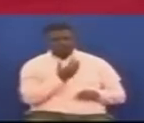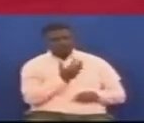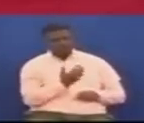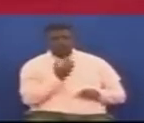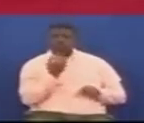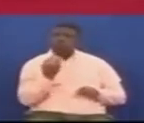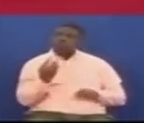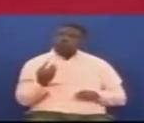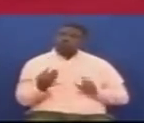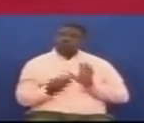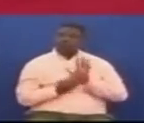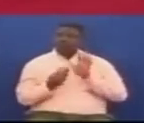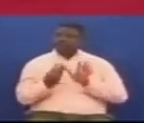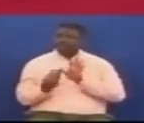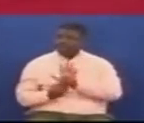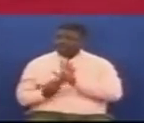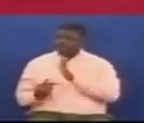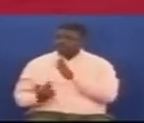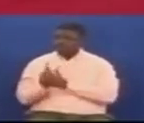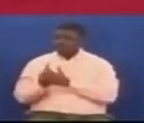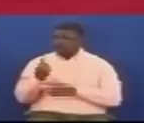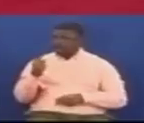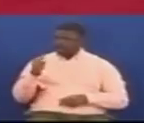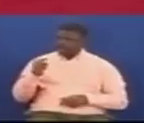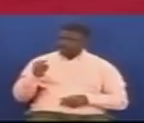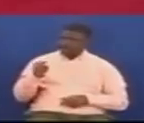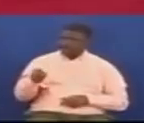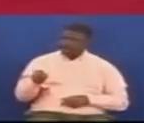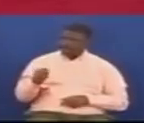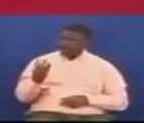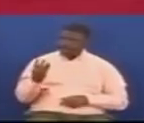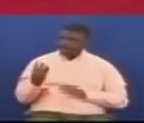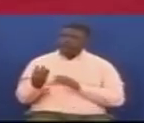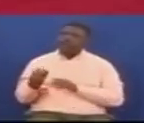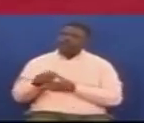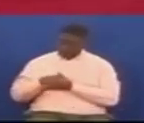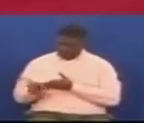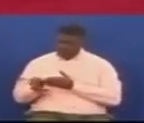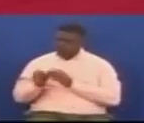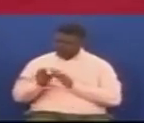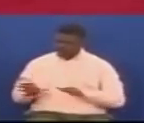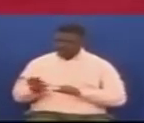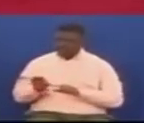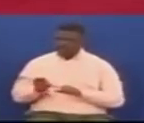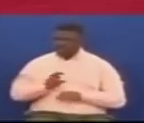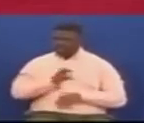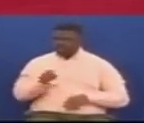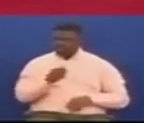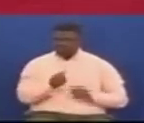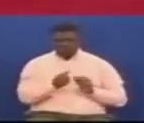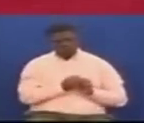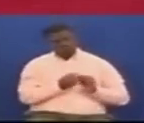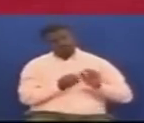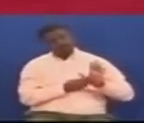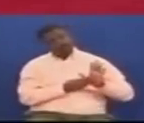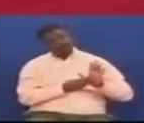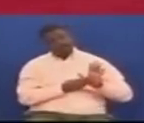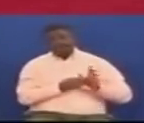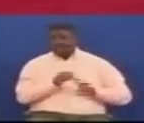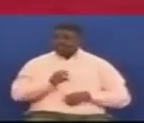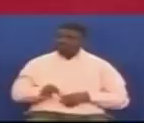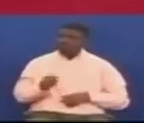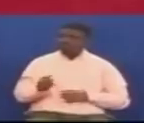598.4 za madai yaliyohakikiwa zililipwa kati ya Julai 2018 na Mei